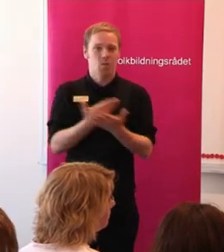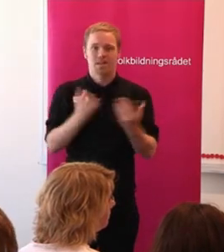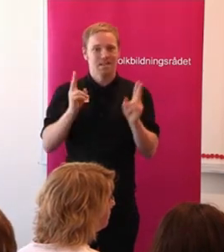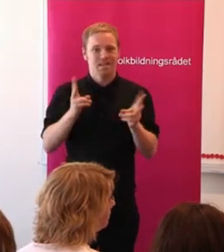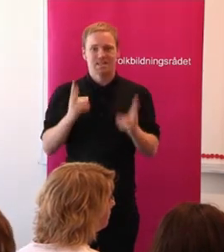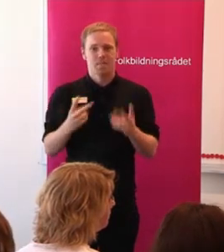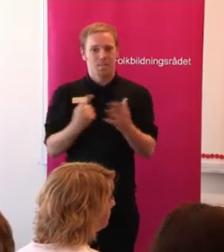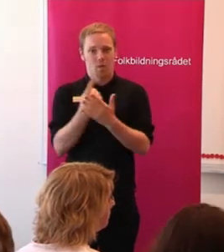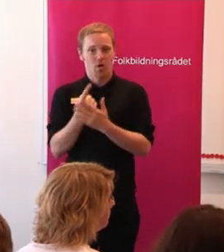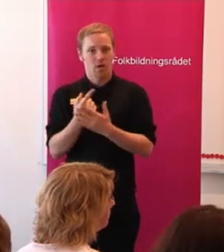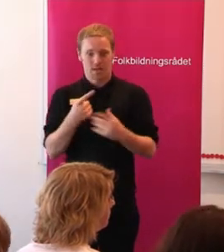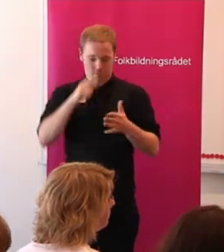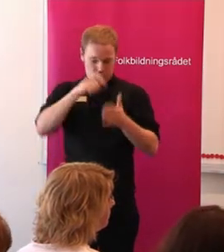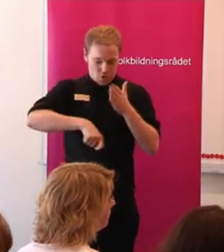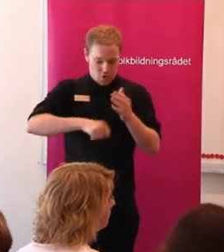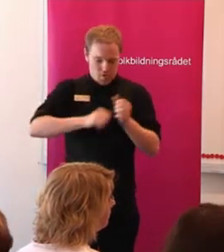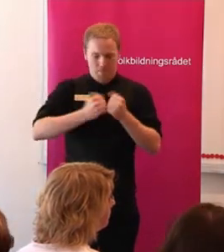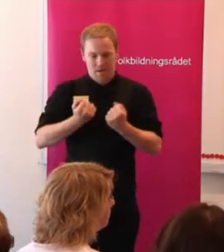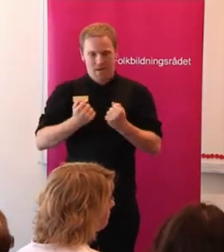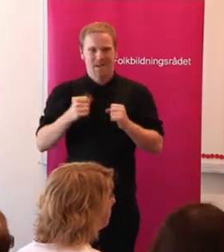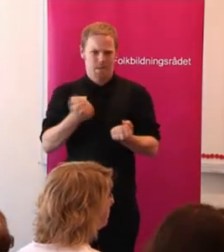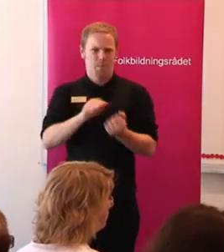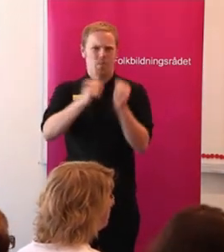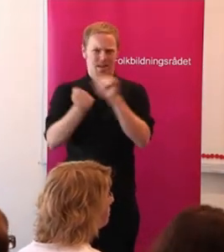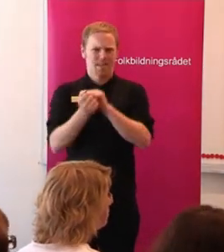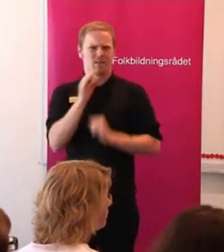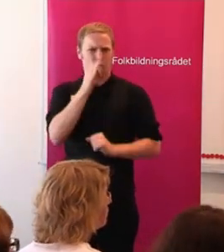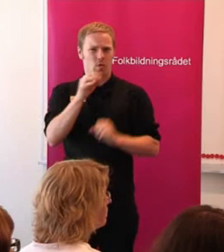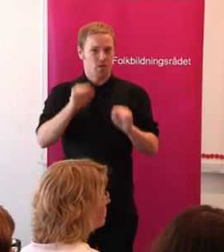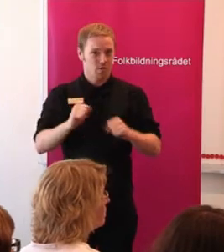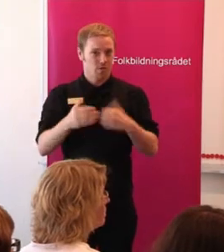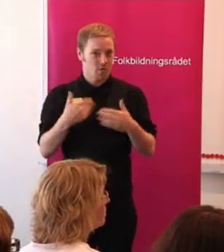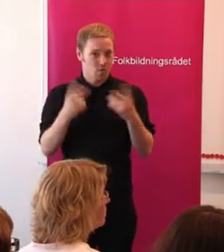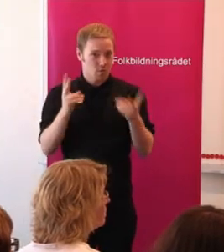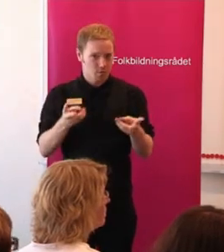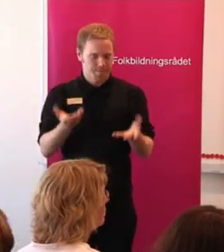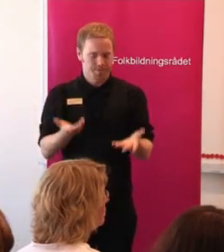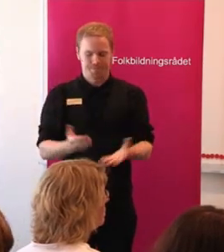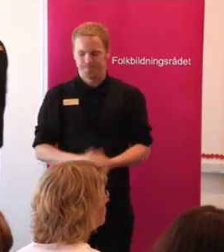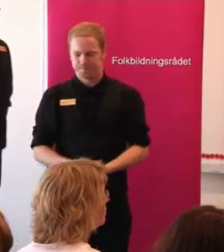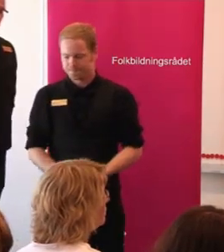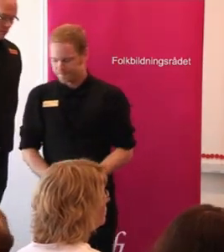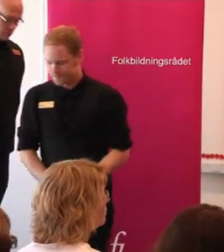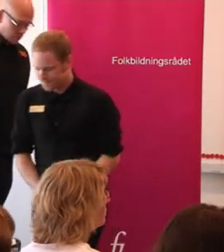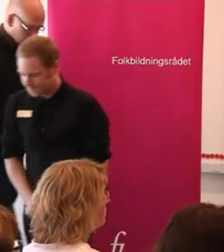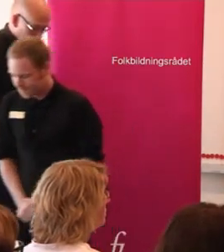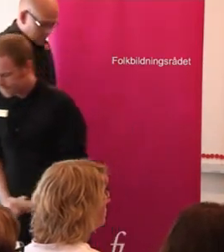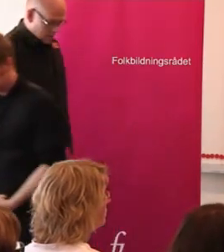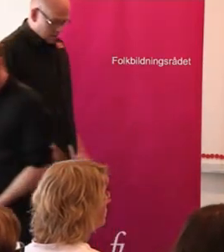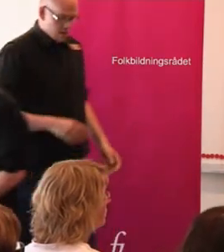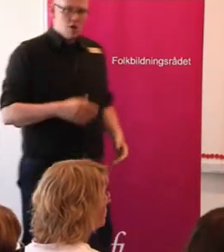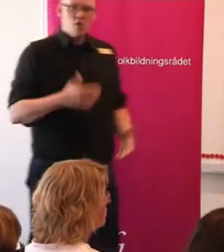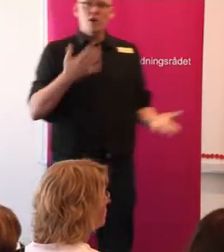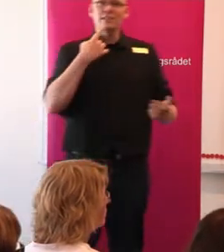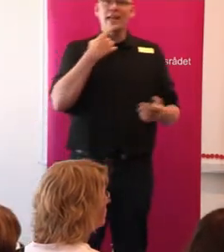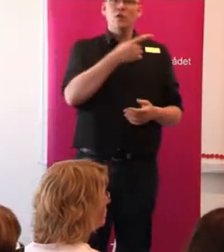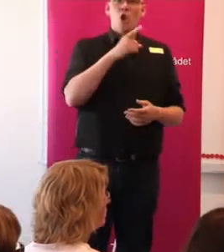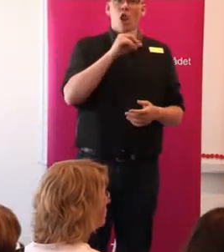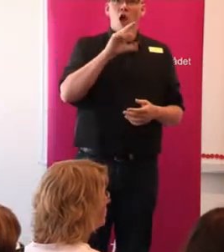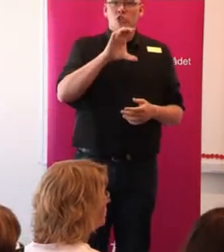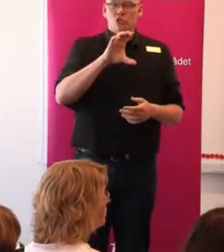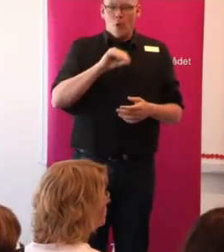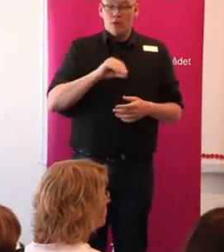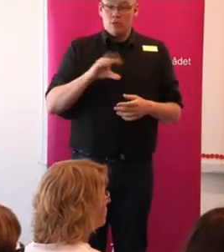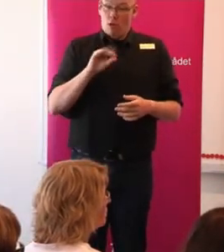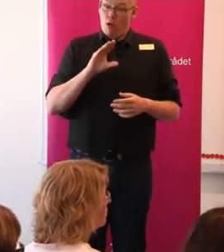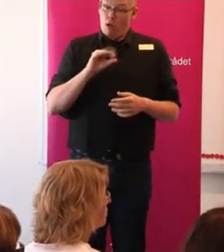jätteviktigt. Och det är en politisk fråga om det ska vara möjligt eller inte. Ja. Vad säger du, Lars? Håller ni på med rätt grej? Ja, alltså folkhögskolan har alltid varit en bra